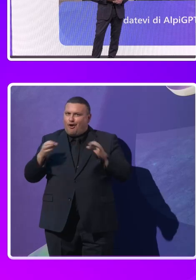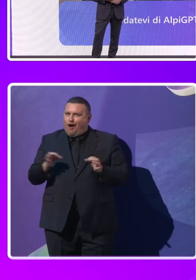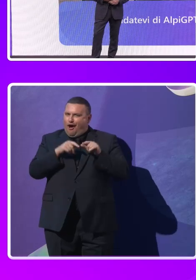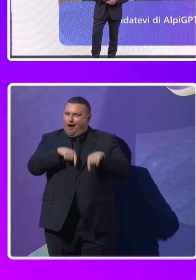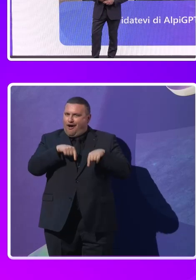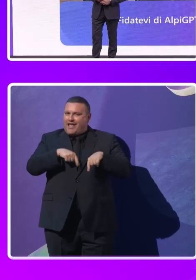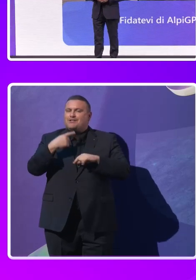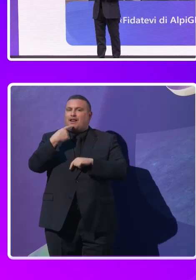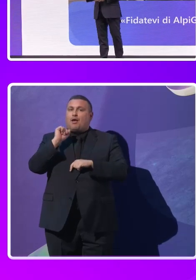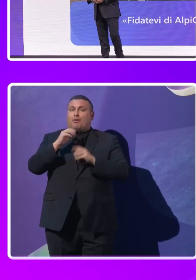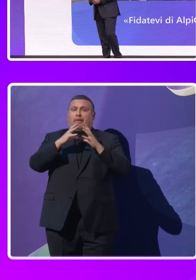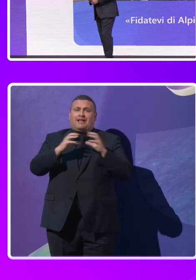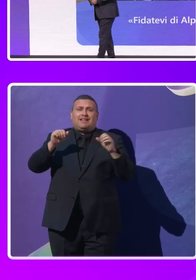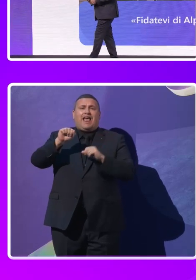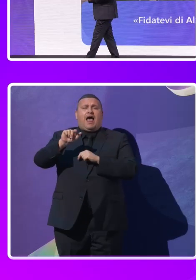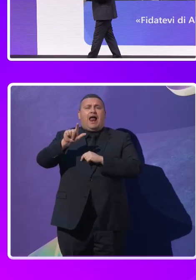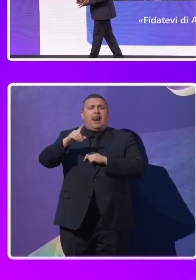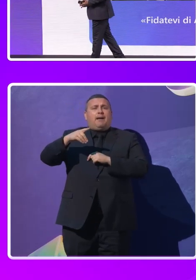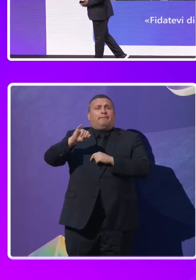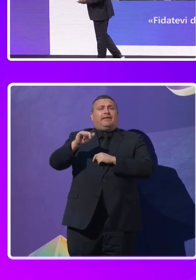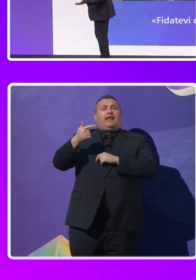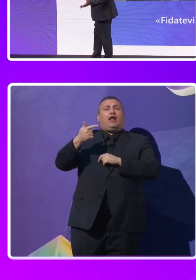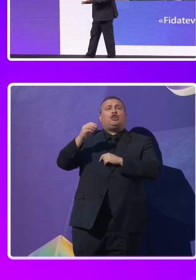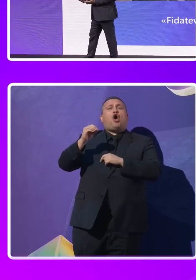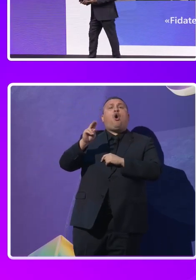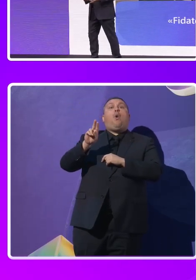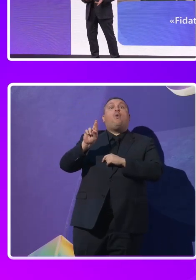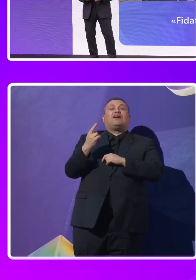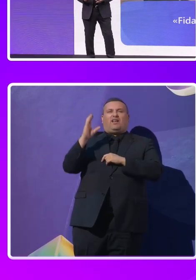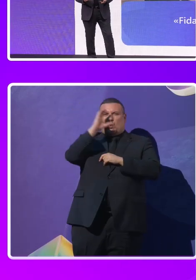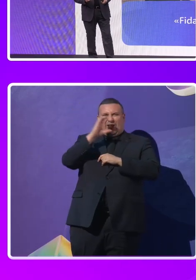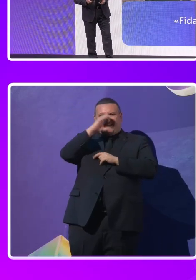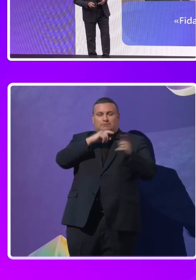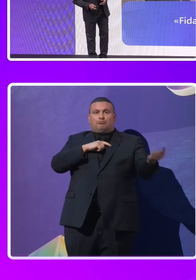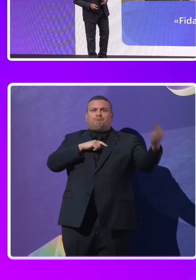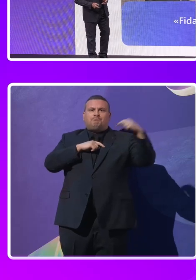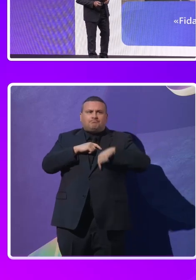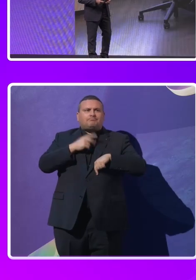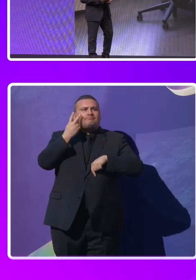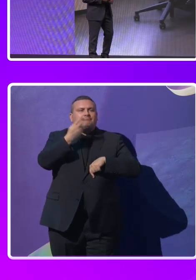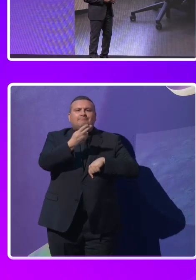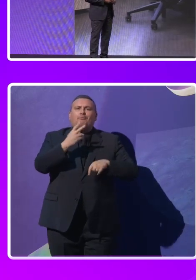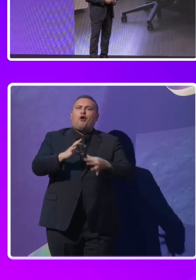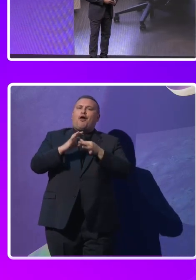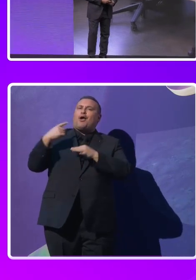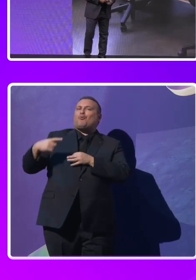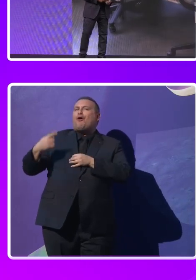Alpitour che ha dotato la tecnologia E ci raccontano come hanno accolto questo nuovo